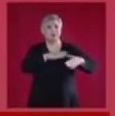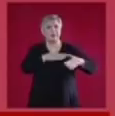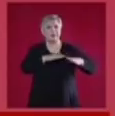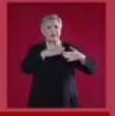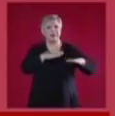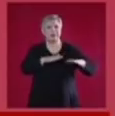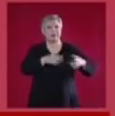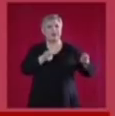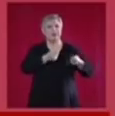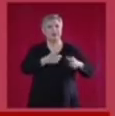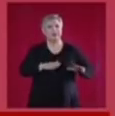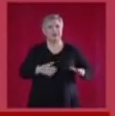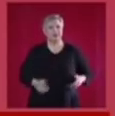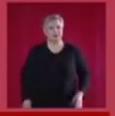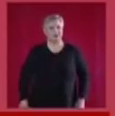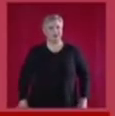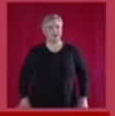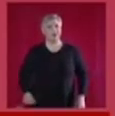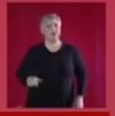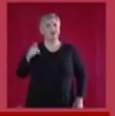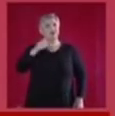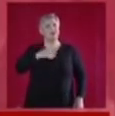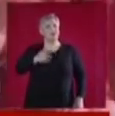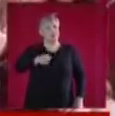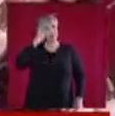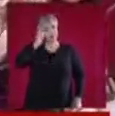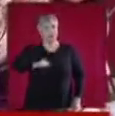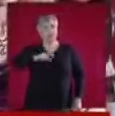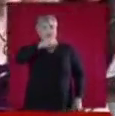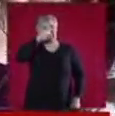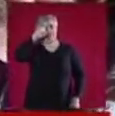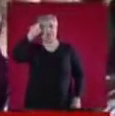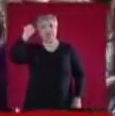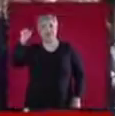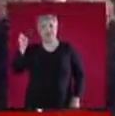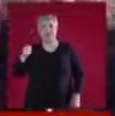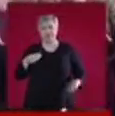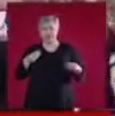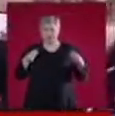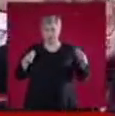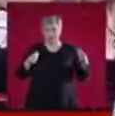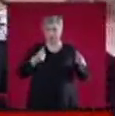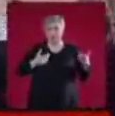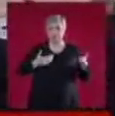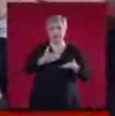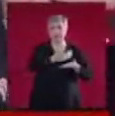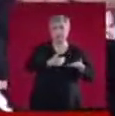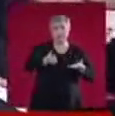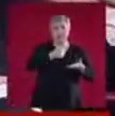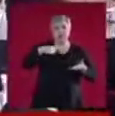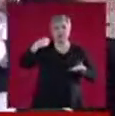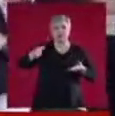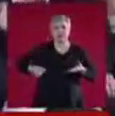διακυβέρνησης σε εξαιρετικά δύσκολες συνθήκες δημοσιονομικές πρωτοφανείς για τη